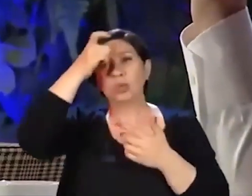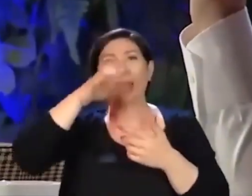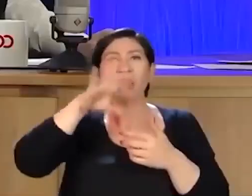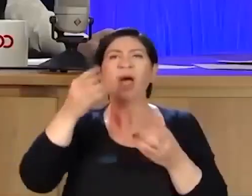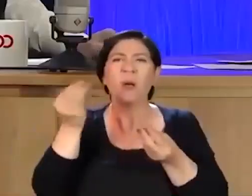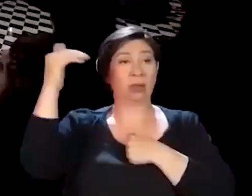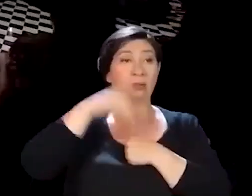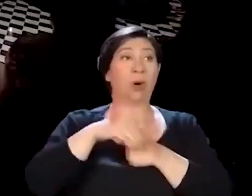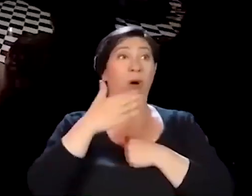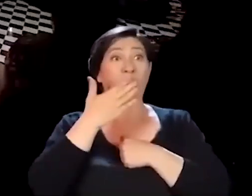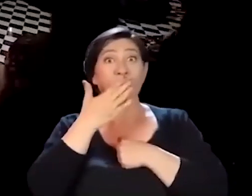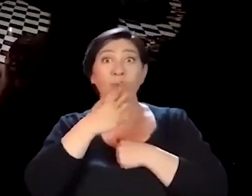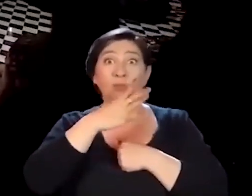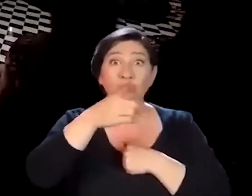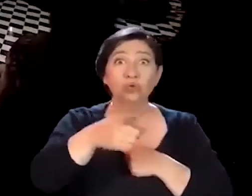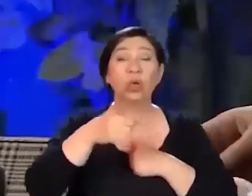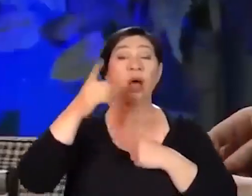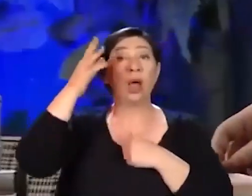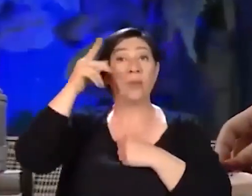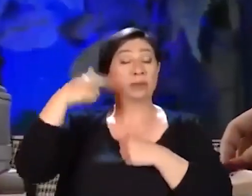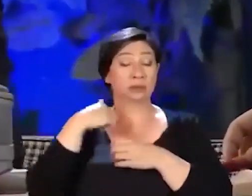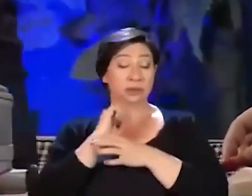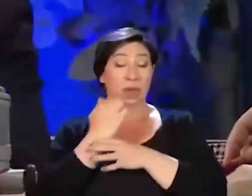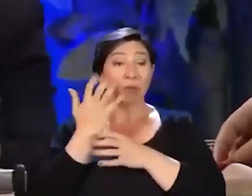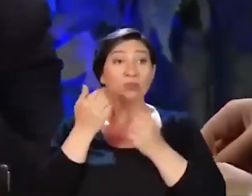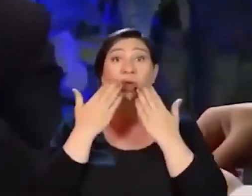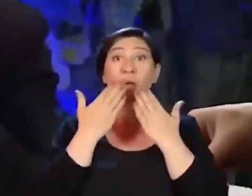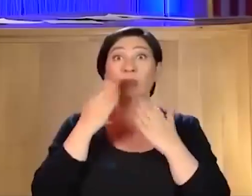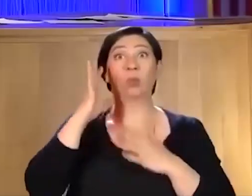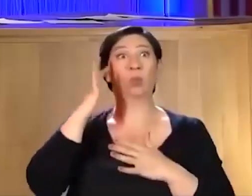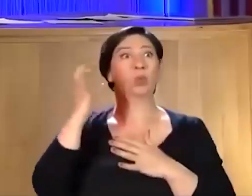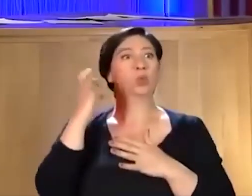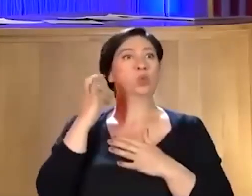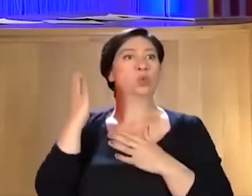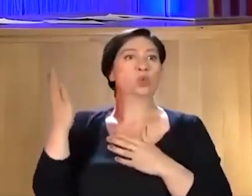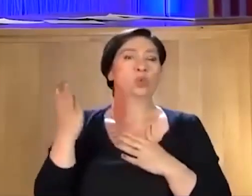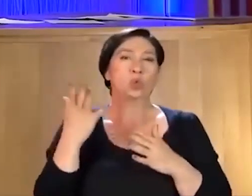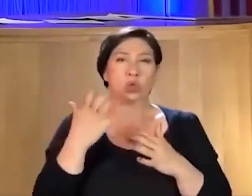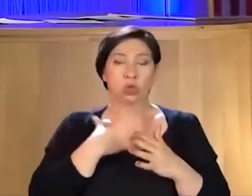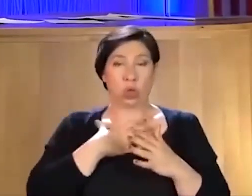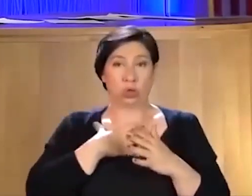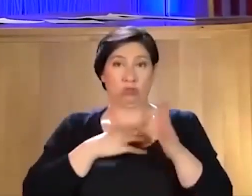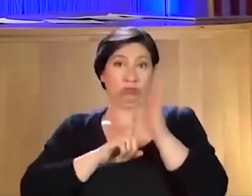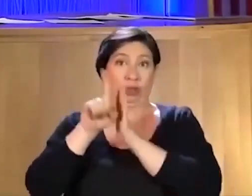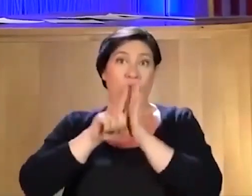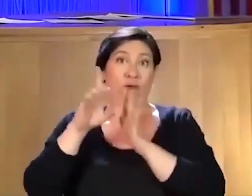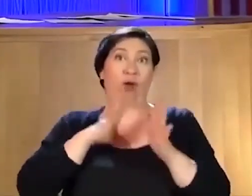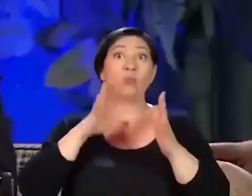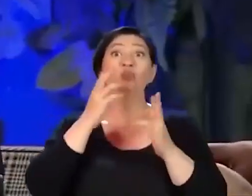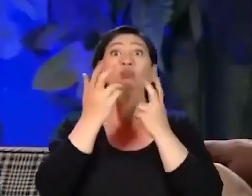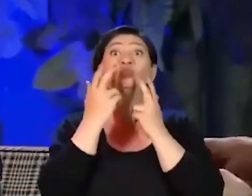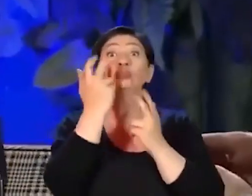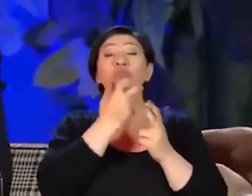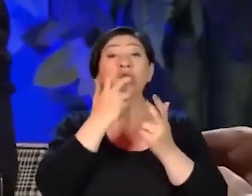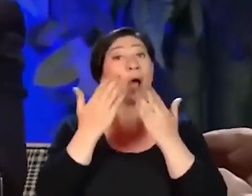çok abartıyoruz biliyorsun. Hani burada New York'ta sanat eğitimi almış abi. İşte akademide, işte Bentley Akademi'de, müzik akademisinde